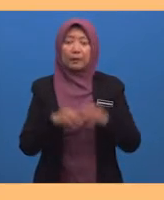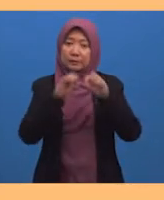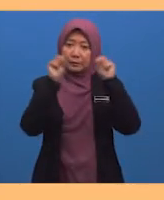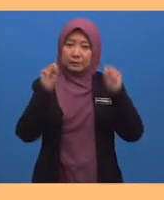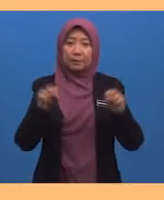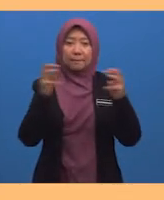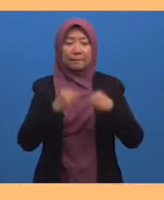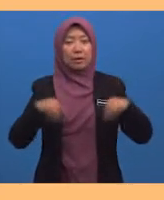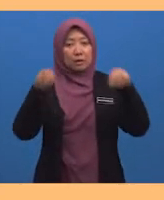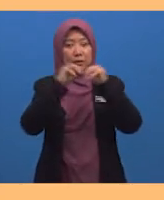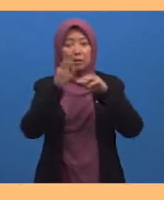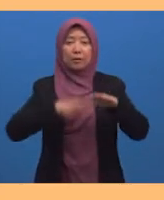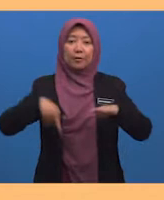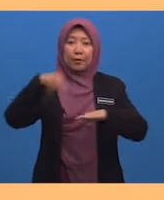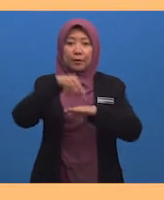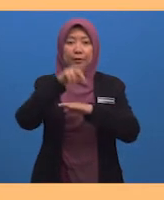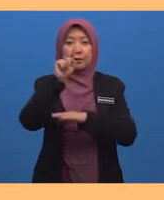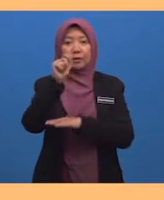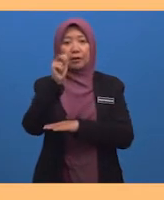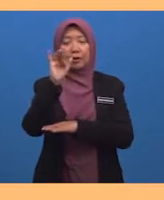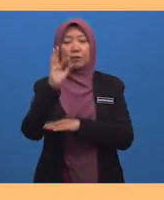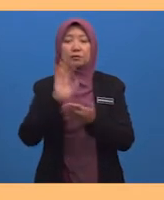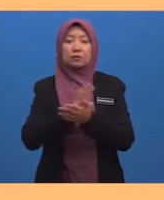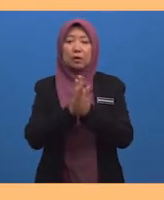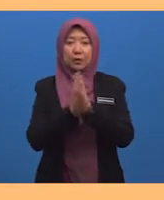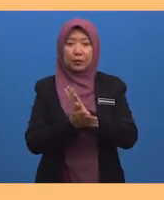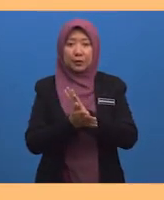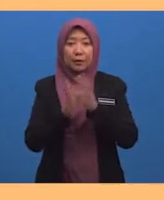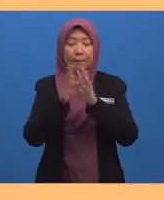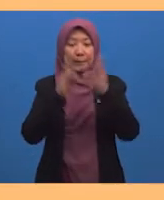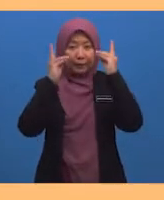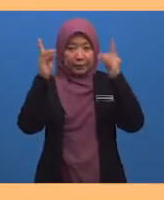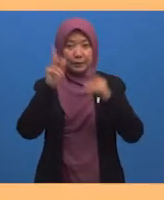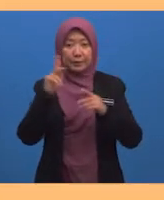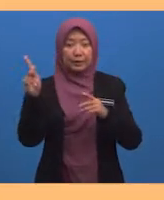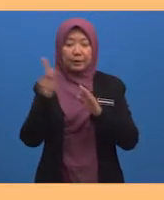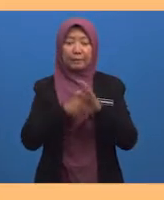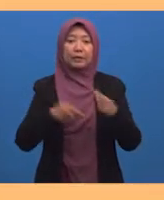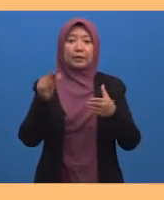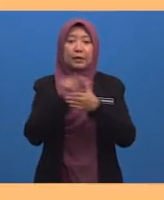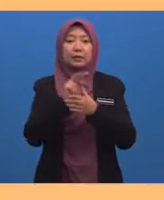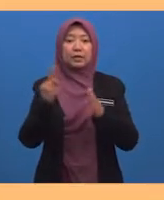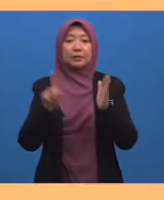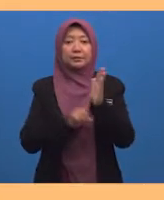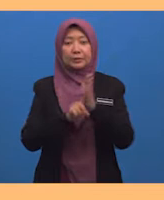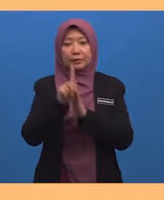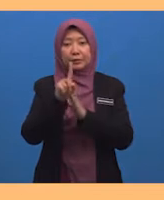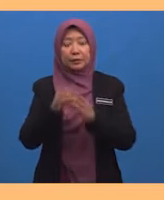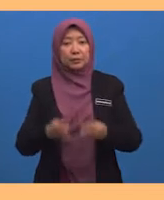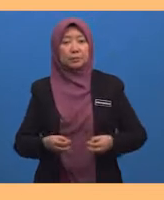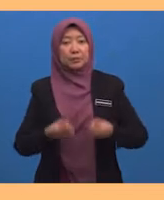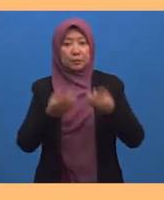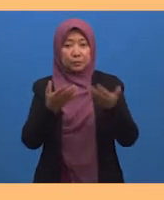di masjid telah dinaik taraf menjadi sistem pendidikan pengajian tinggi yang